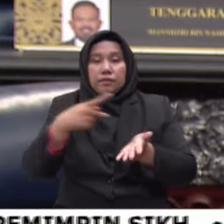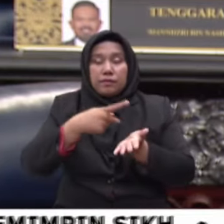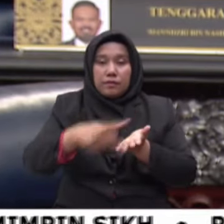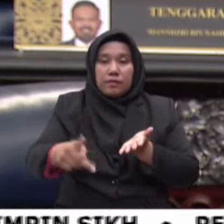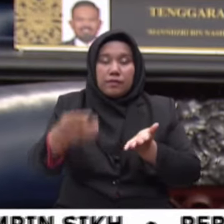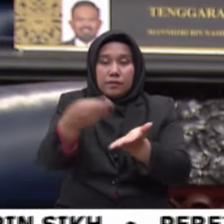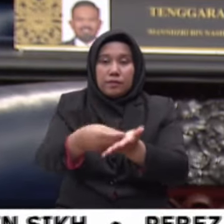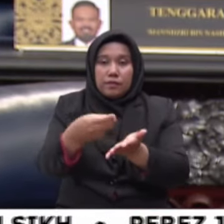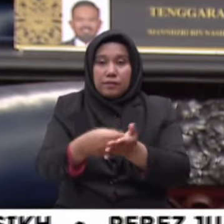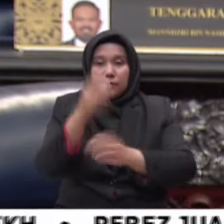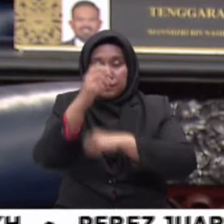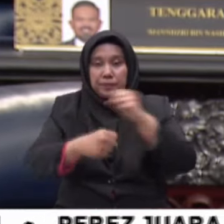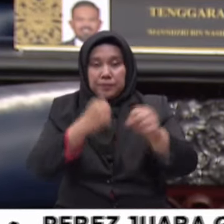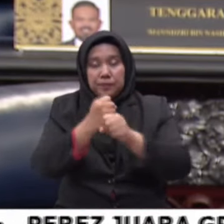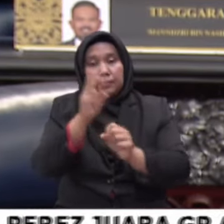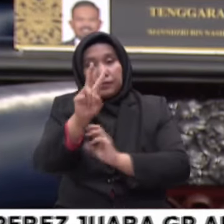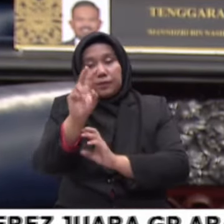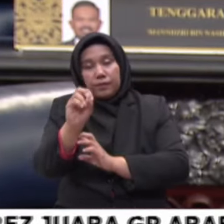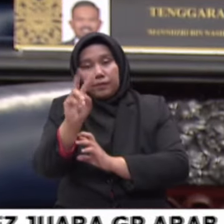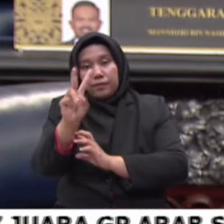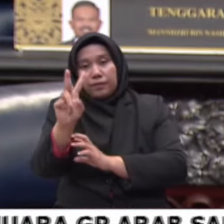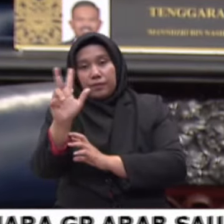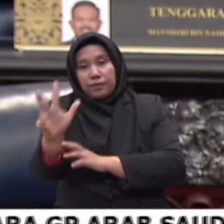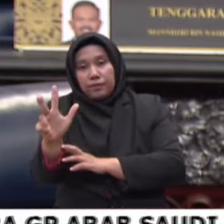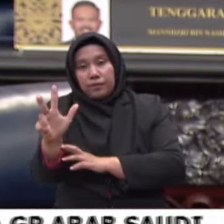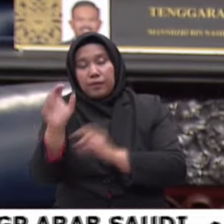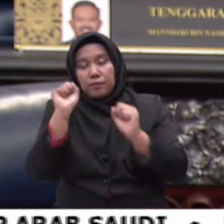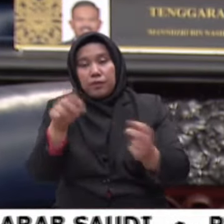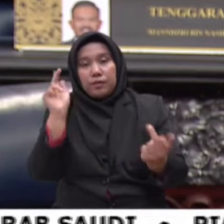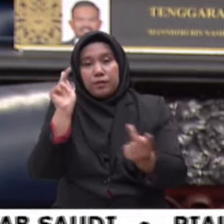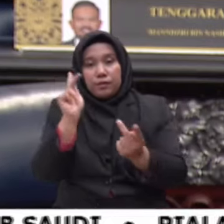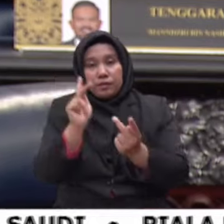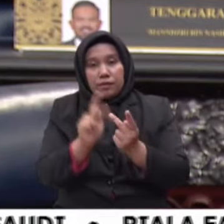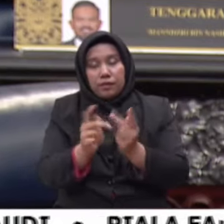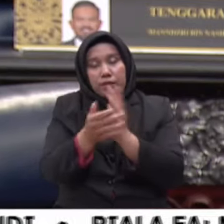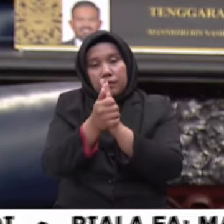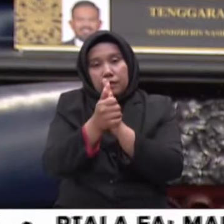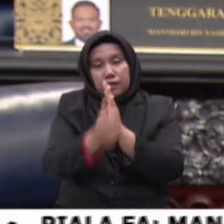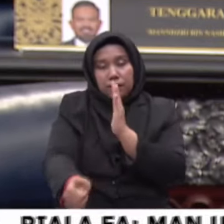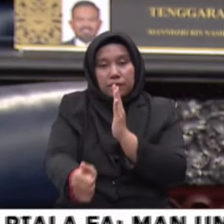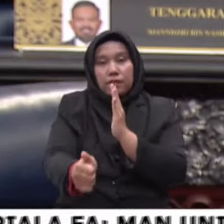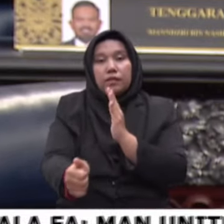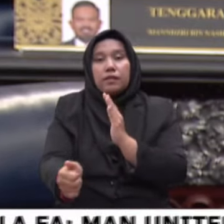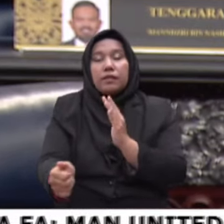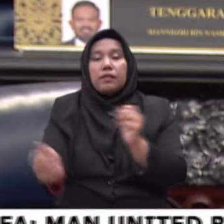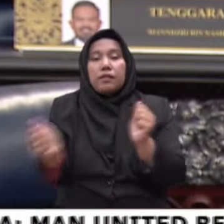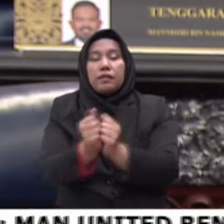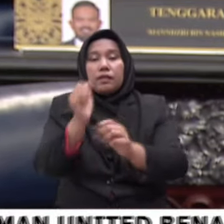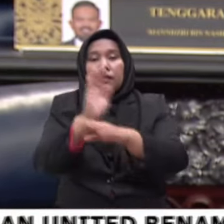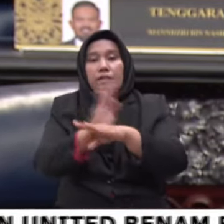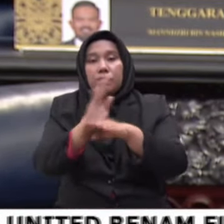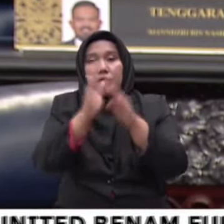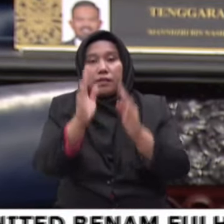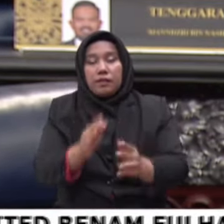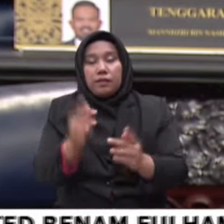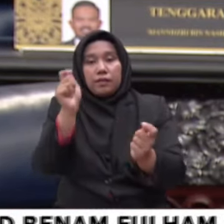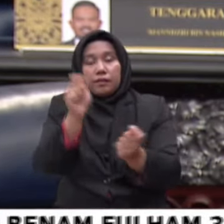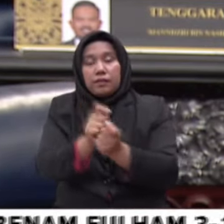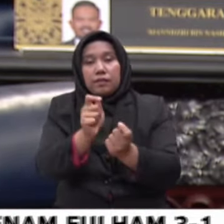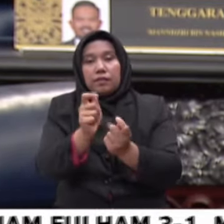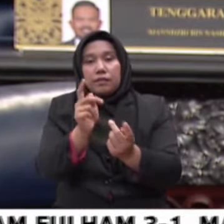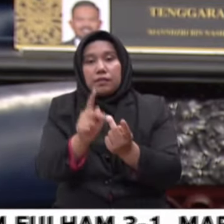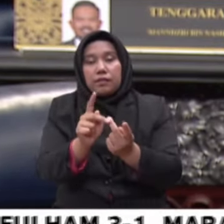diperuntukkan bagi tahun 2023 dapat memadankan bakat keusahawanan tertentu yang boleh memudahkan